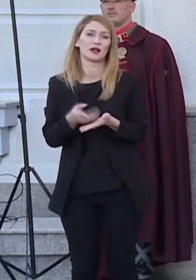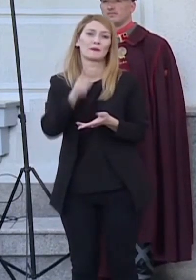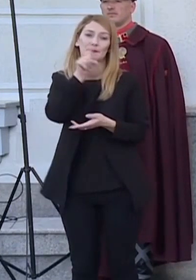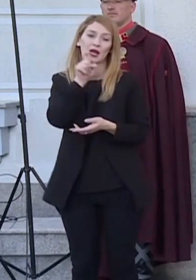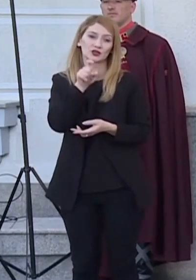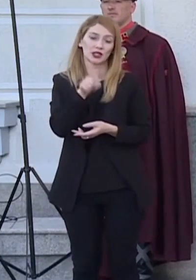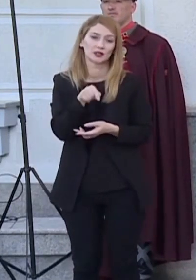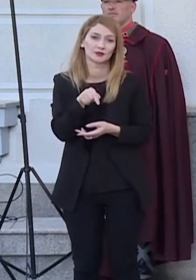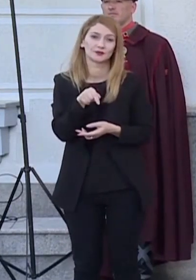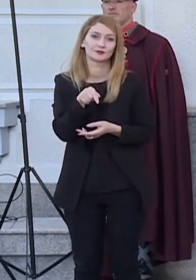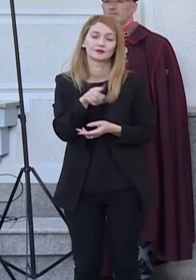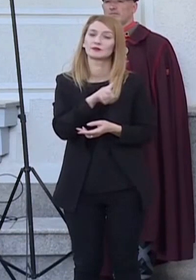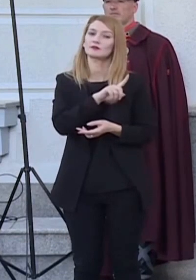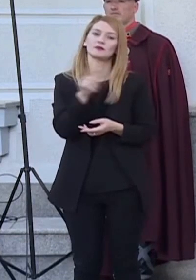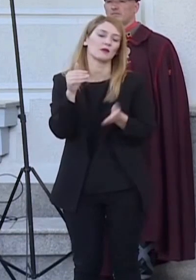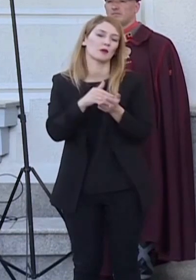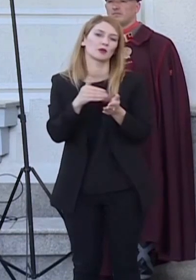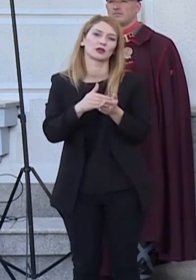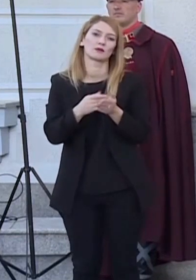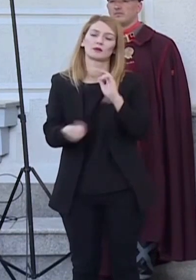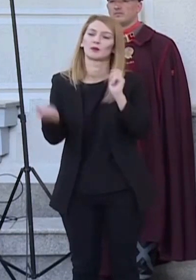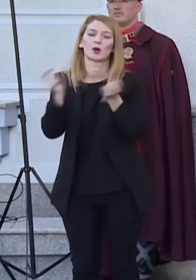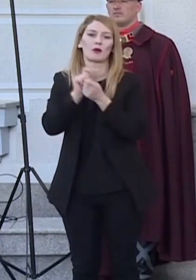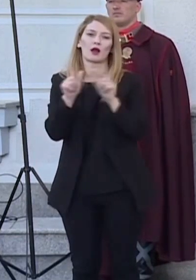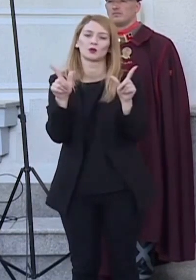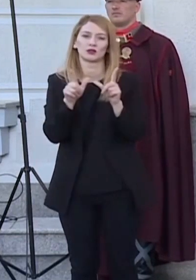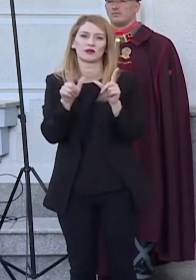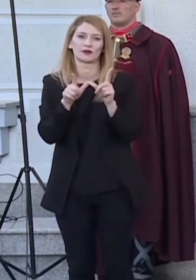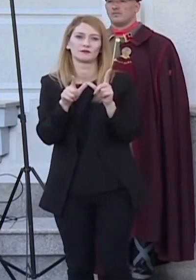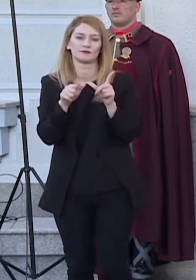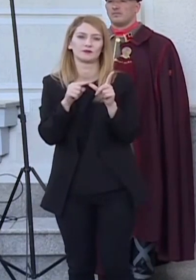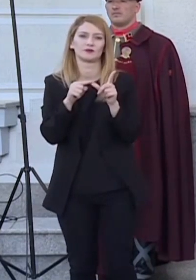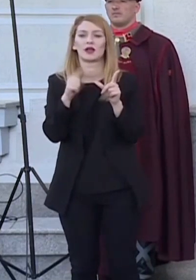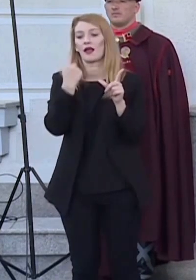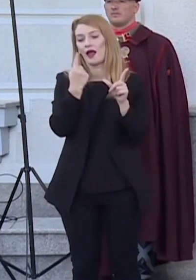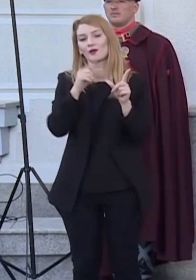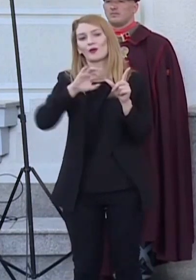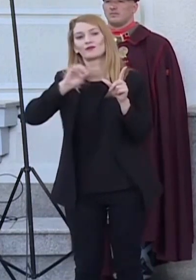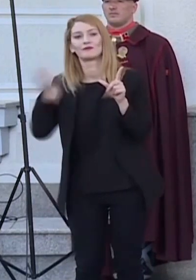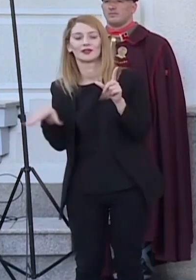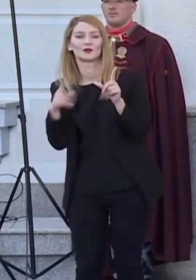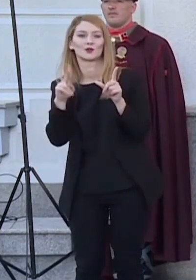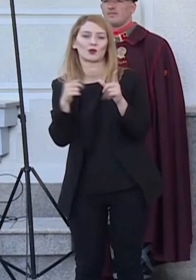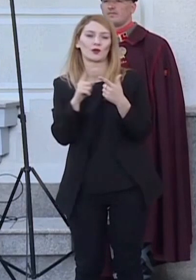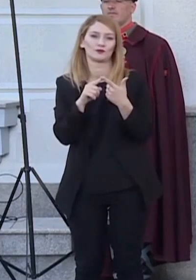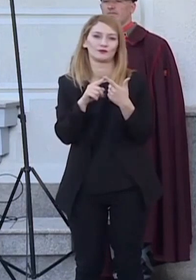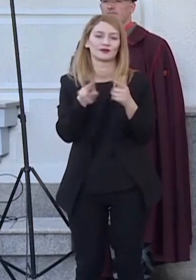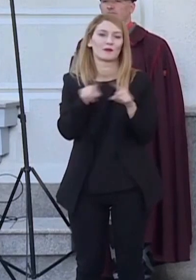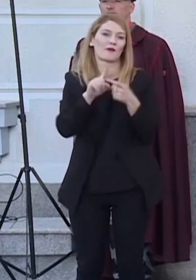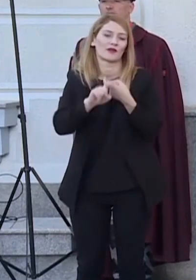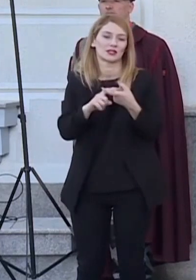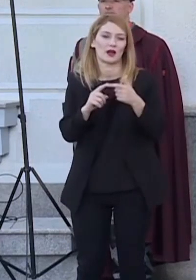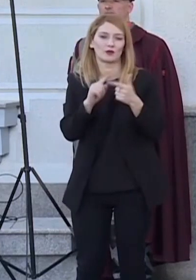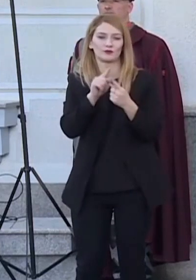прашањето, нема потреба понатаму да го менувате уставот. Едното го исклучува другото. Накратко, оно што го